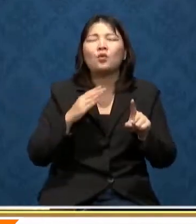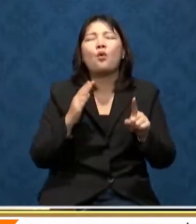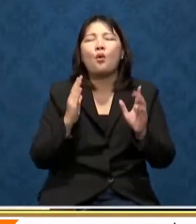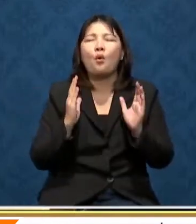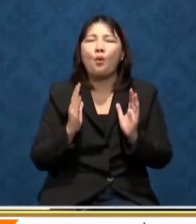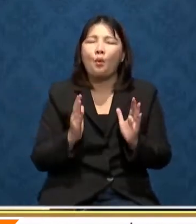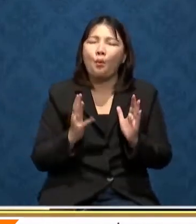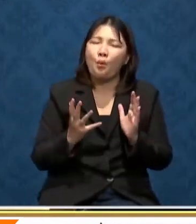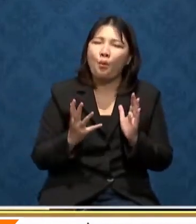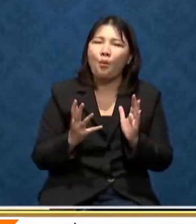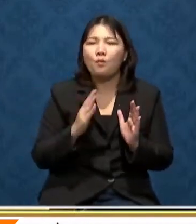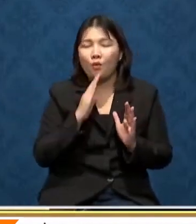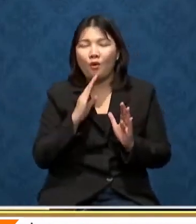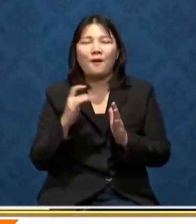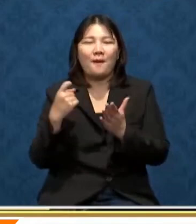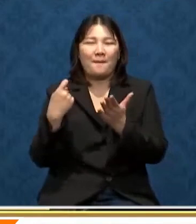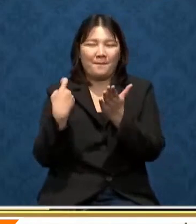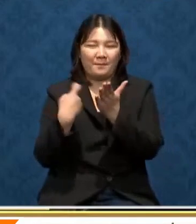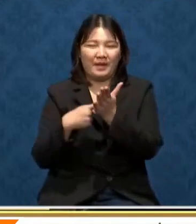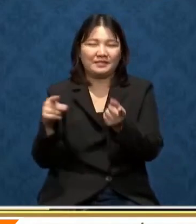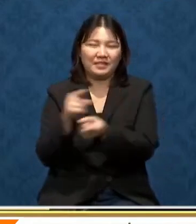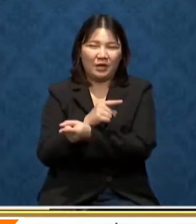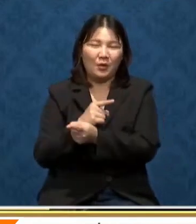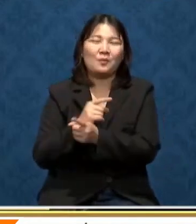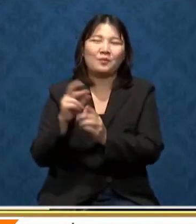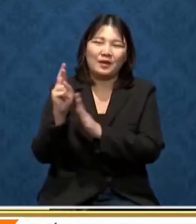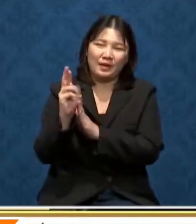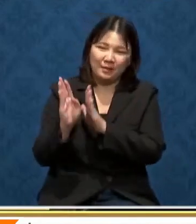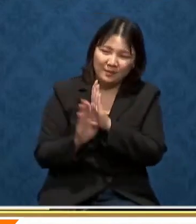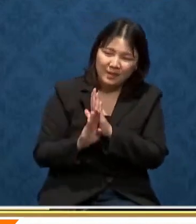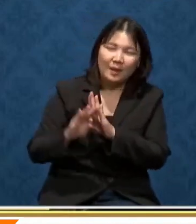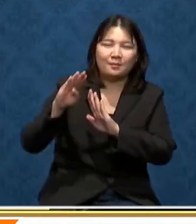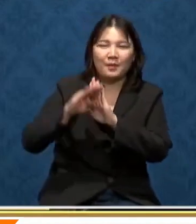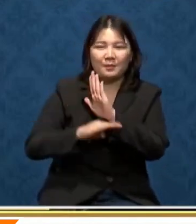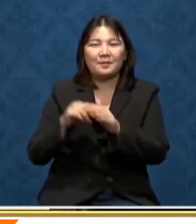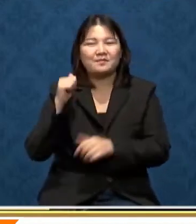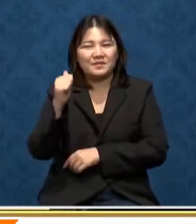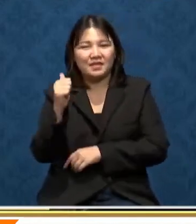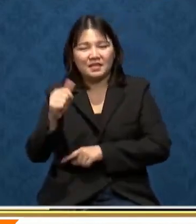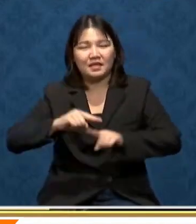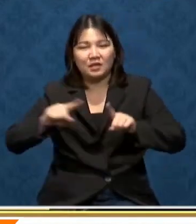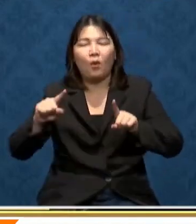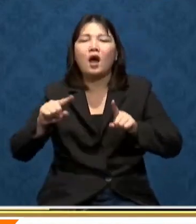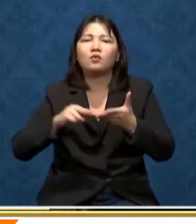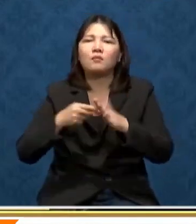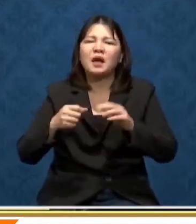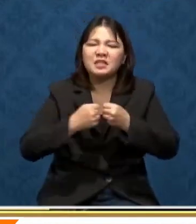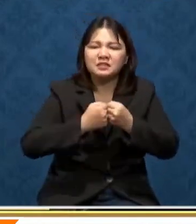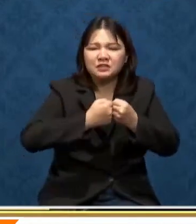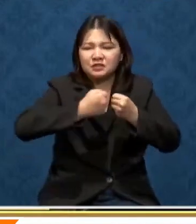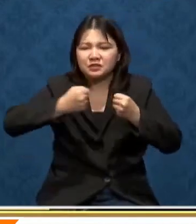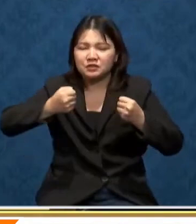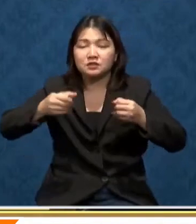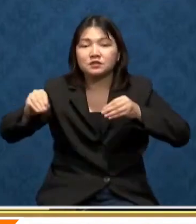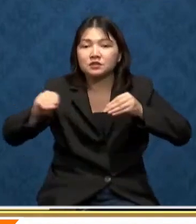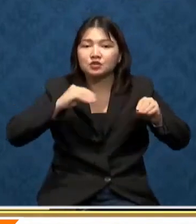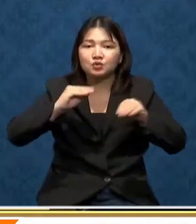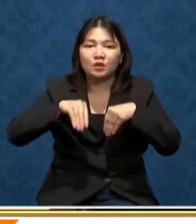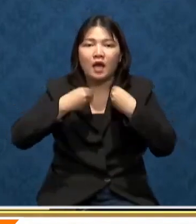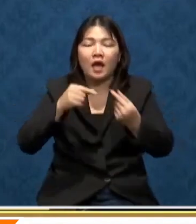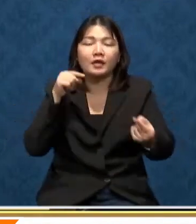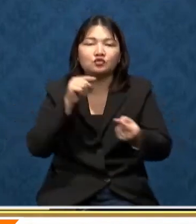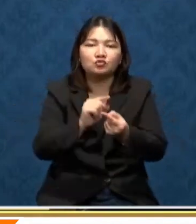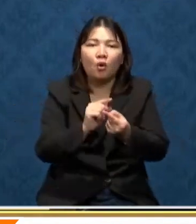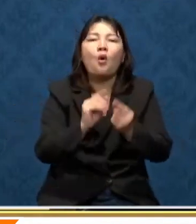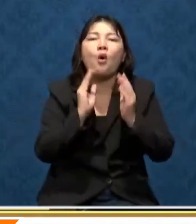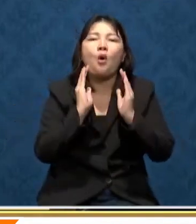วัตถุประสงค์ดีเพียงไรหากไม่สามารถขยายสิทธิประโยชน์เหล่านี้ไปครอบคลุมที่น้องแรงงานได้